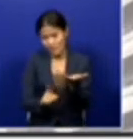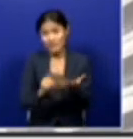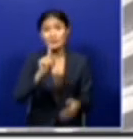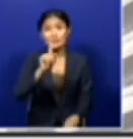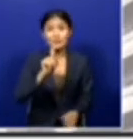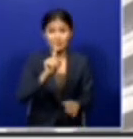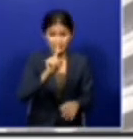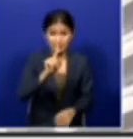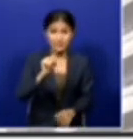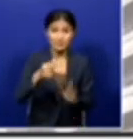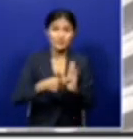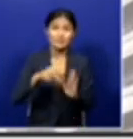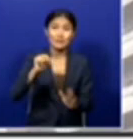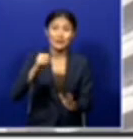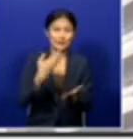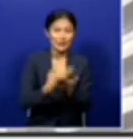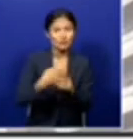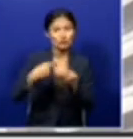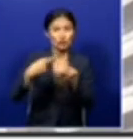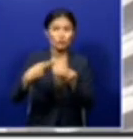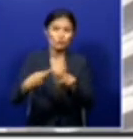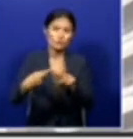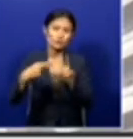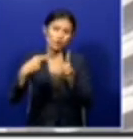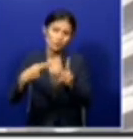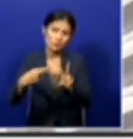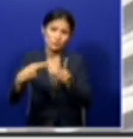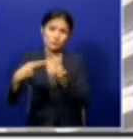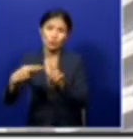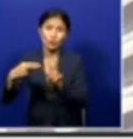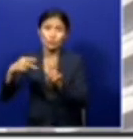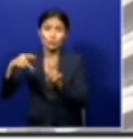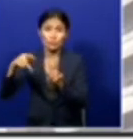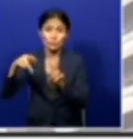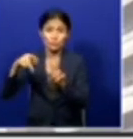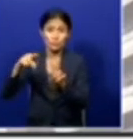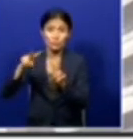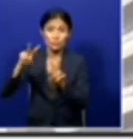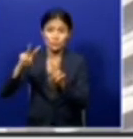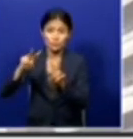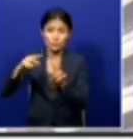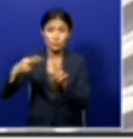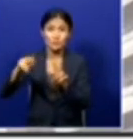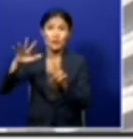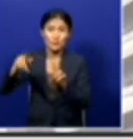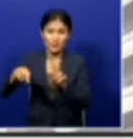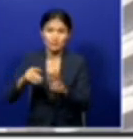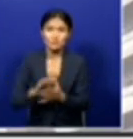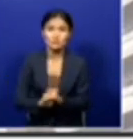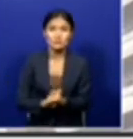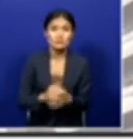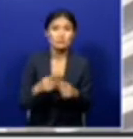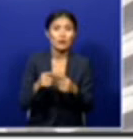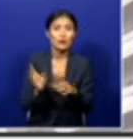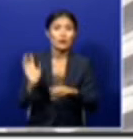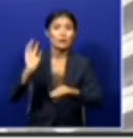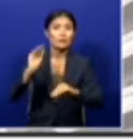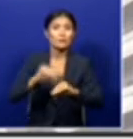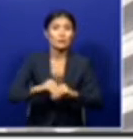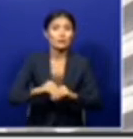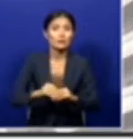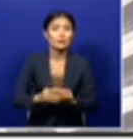อนนี้มันผันผวนแต่ถ้าเพิ่มตัวพอพานสระอารอเรือสระอาเข้าไปข้างหน้านะท่านประธานมันเพิ่มมาอีก 7-8,000 เลยน